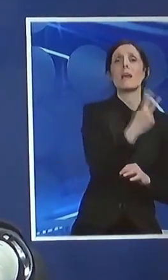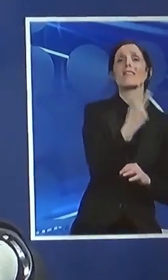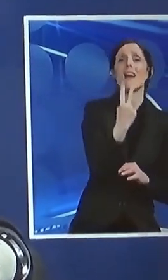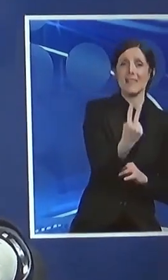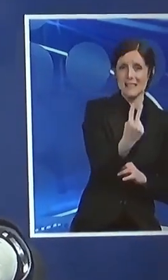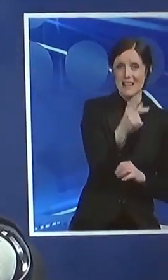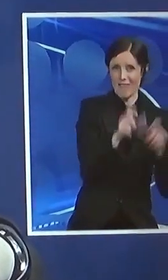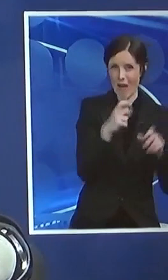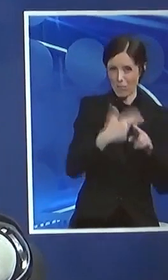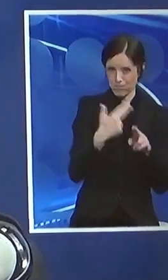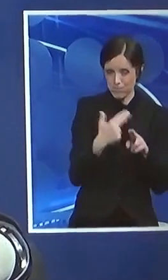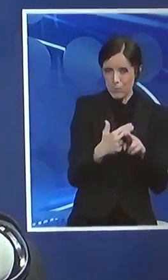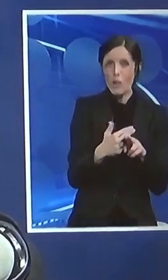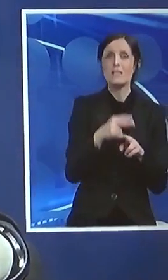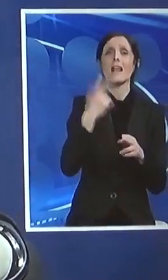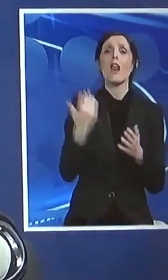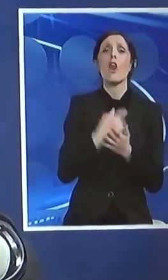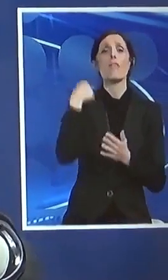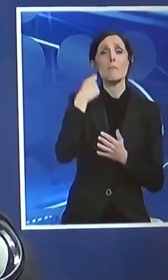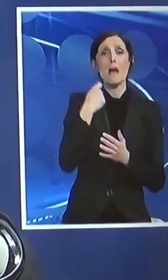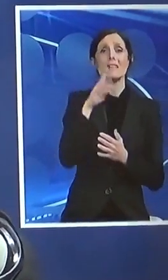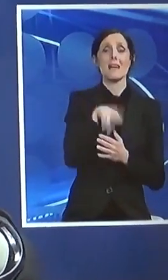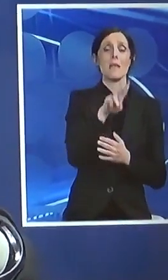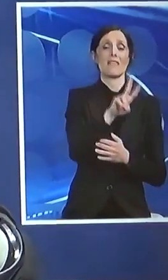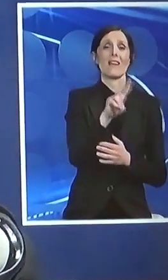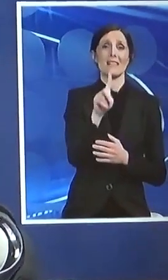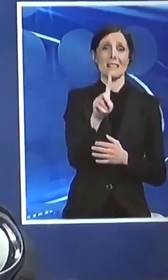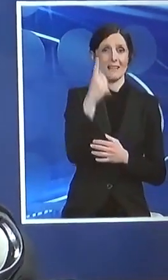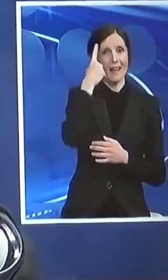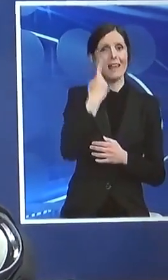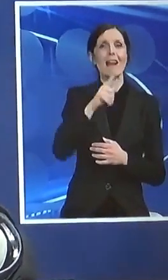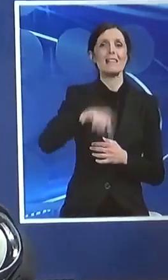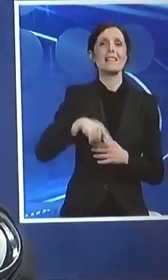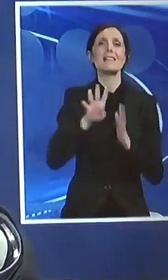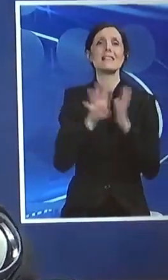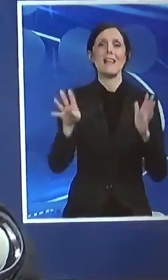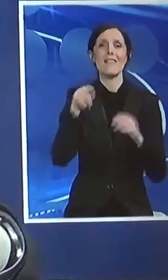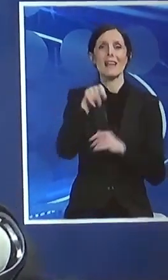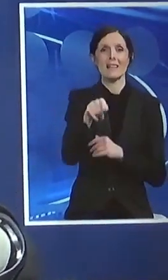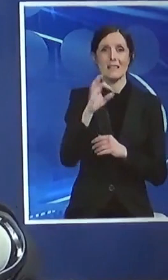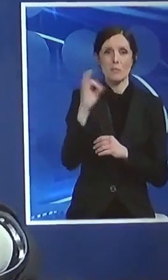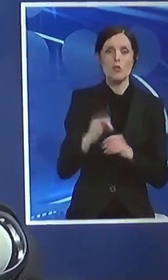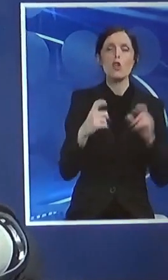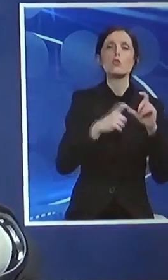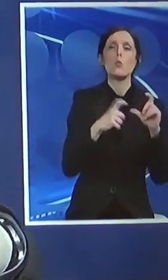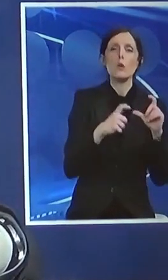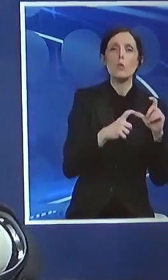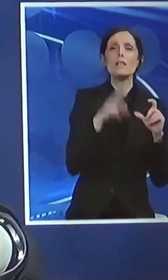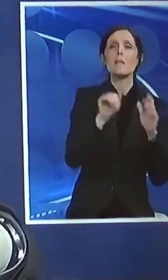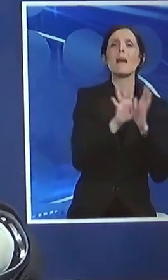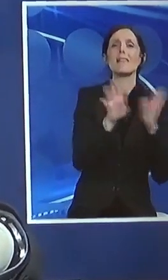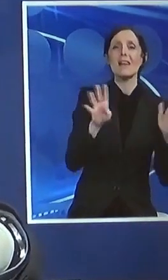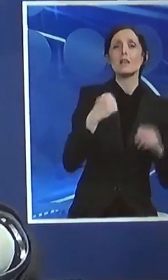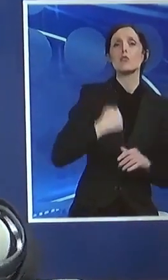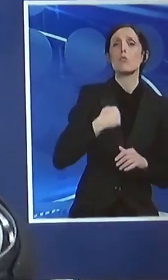1,25%, Novi Pazar 21, 1,19%, Surdulica 19, 1,08%,